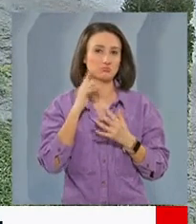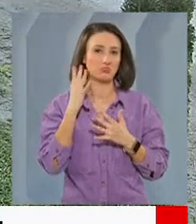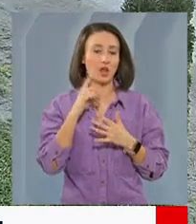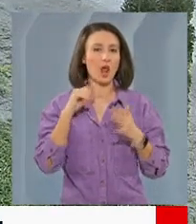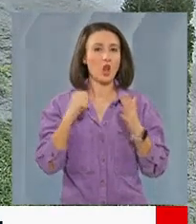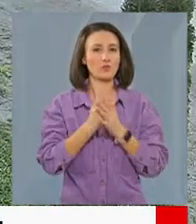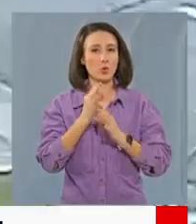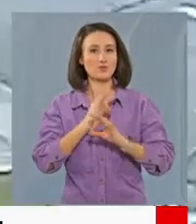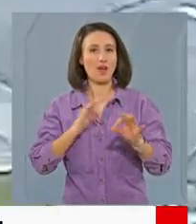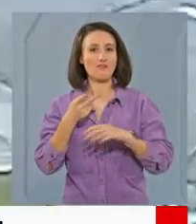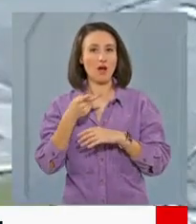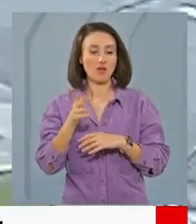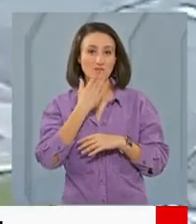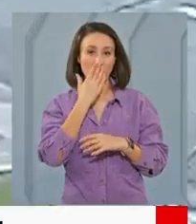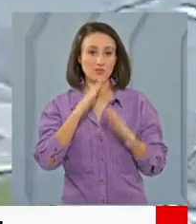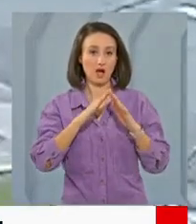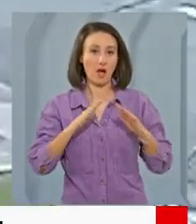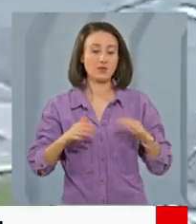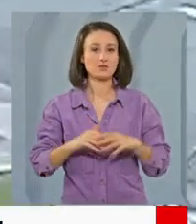țeavă de gaz din fața casei